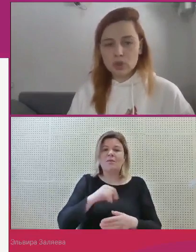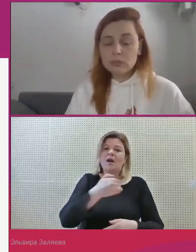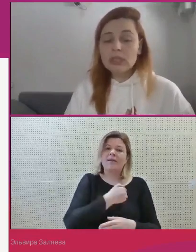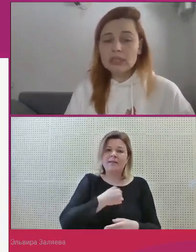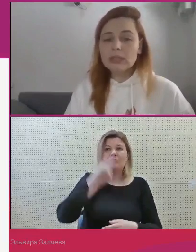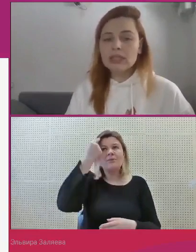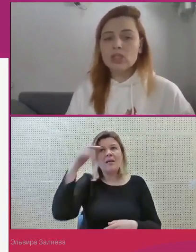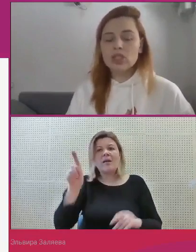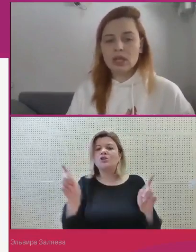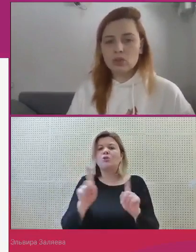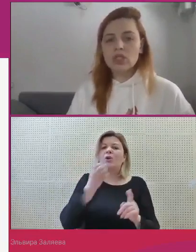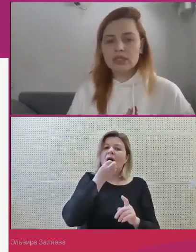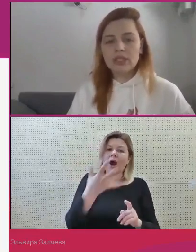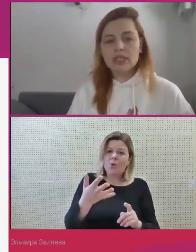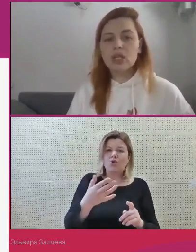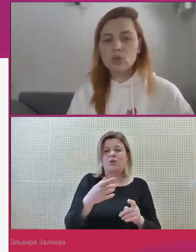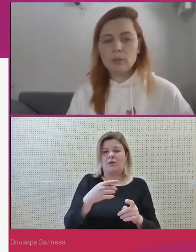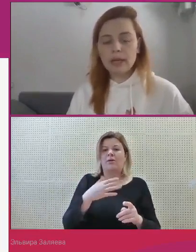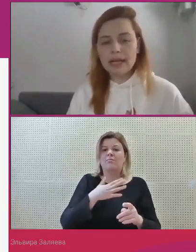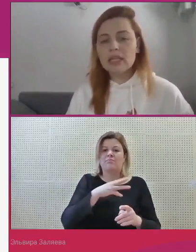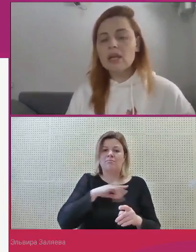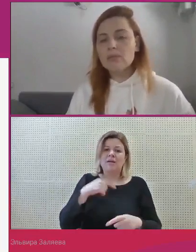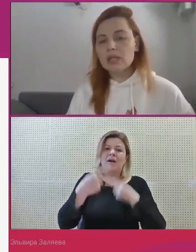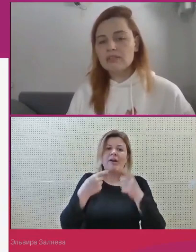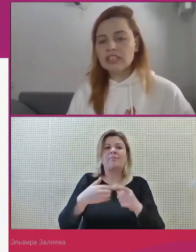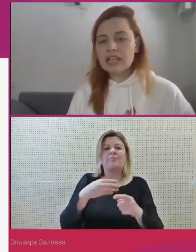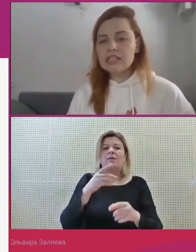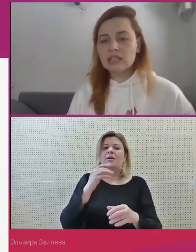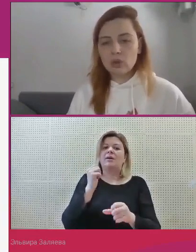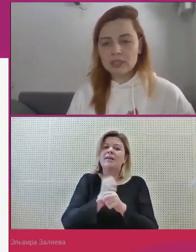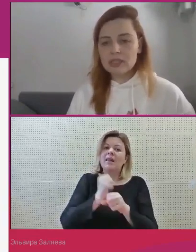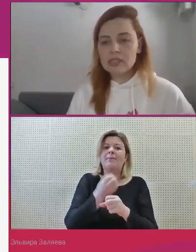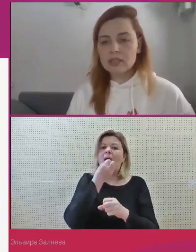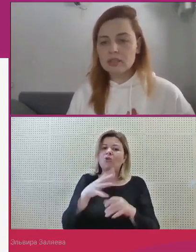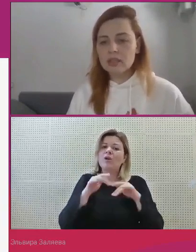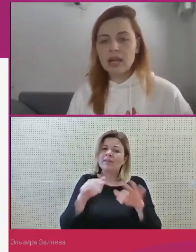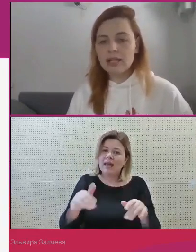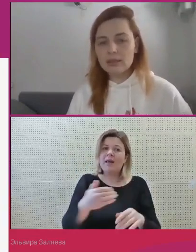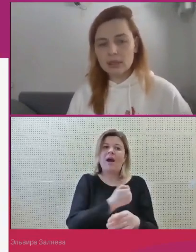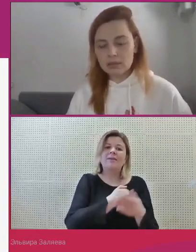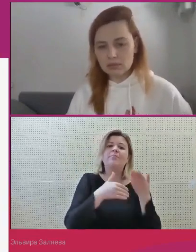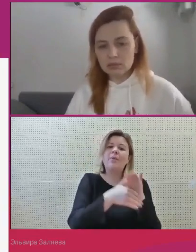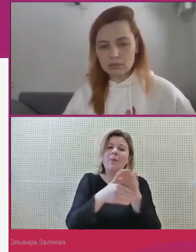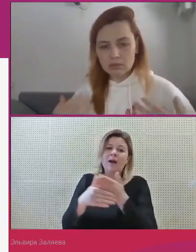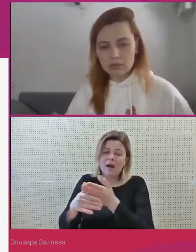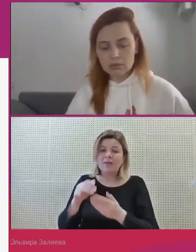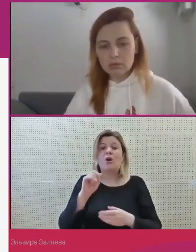говорить о том, что мы делаем отличное, хорошее дело, я хочу помогать, мы всегда столкнемся с реалиями